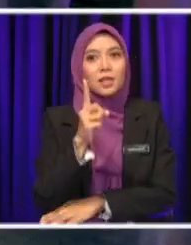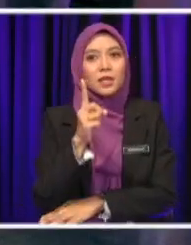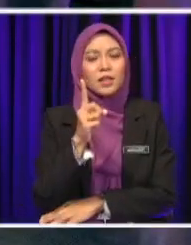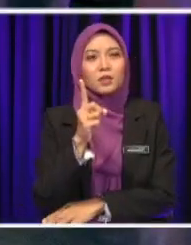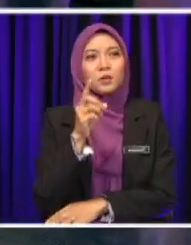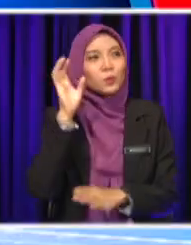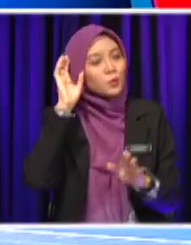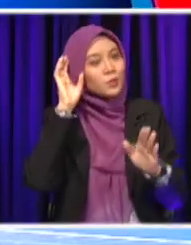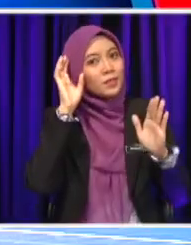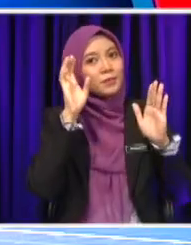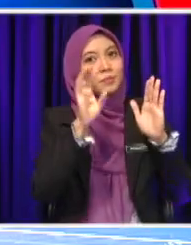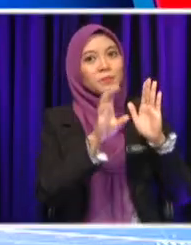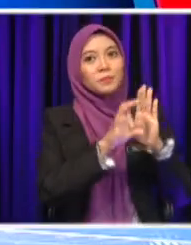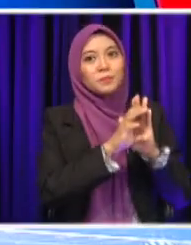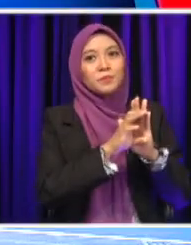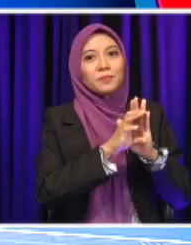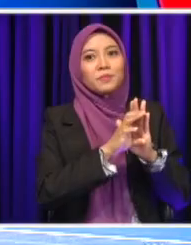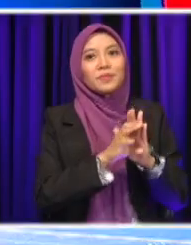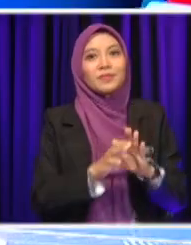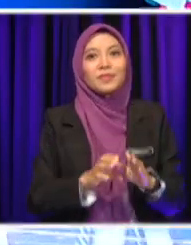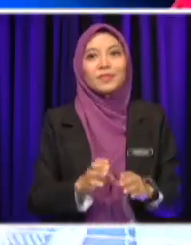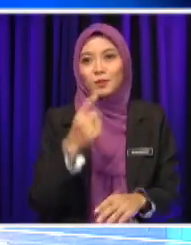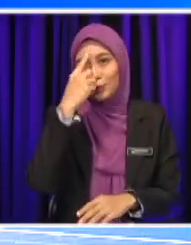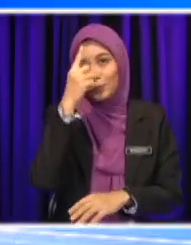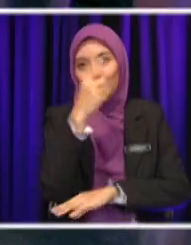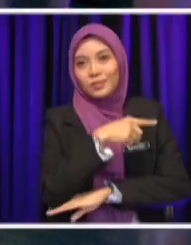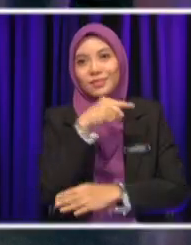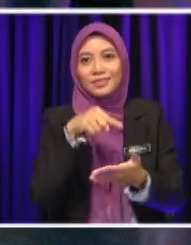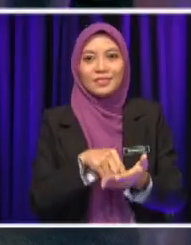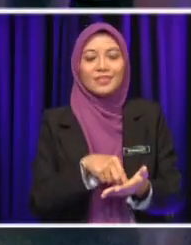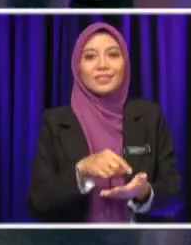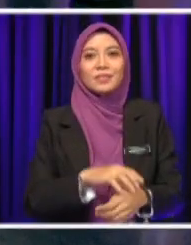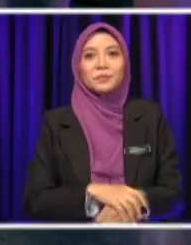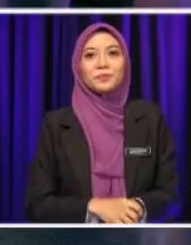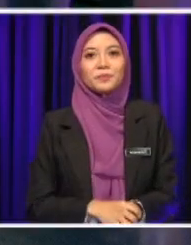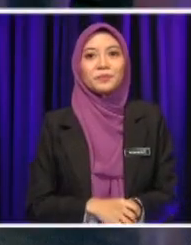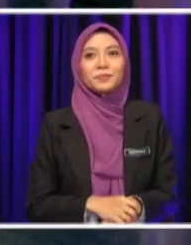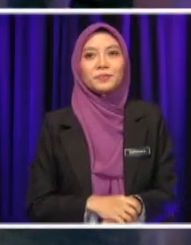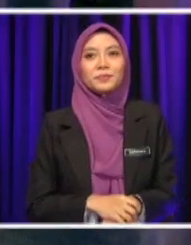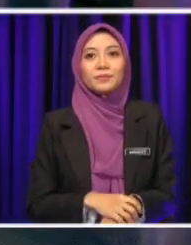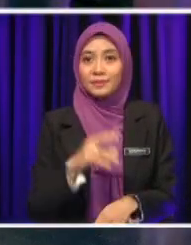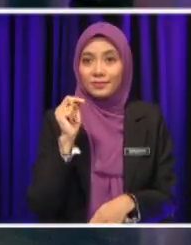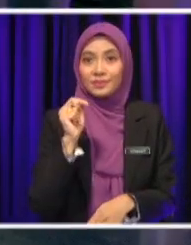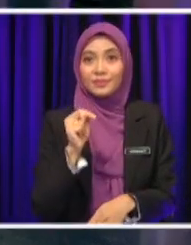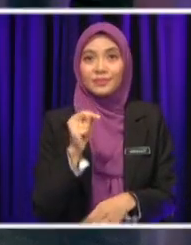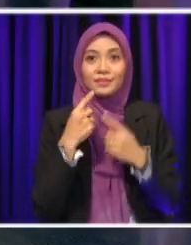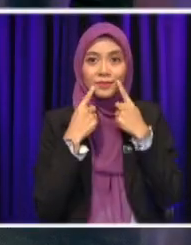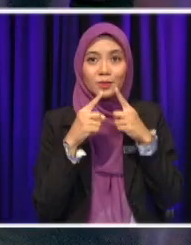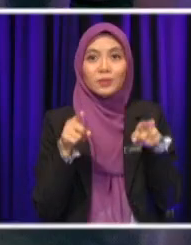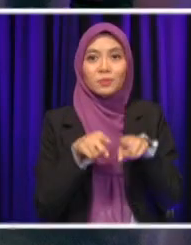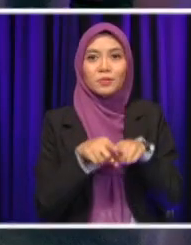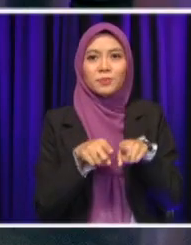Oh, saya dapat satu hari ni. Satu award untuk Aiman. Okey, baik. Jadi nanti kita share dengan murid-murid kita di rumah. Cikgu,